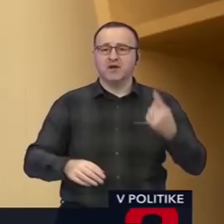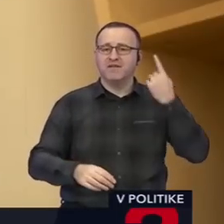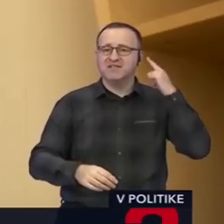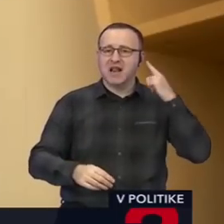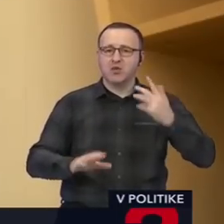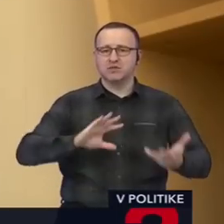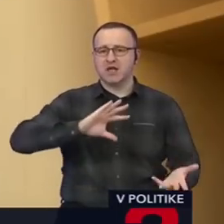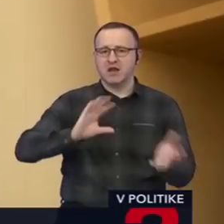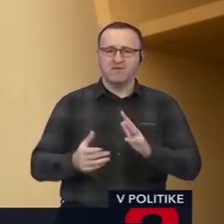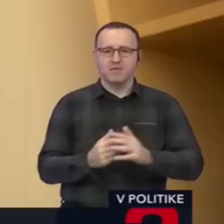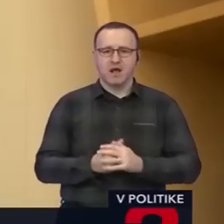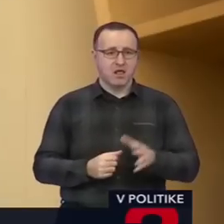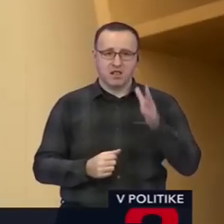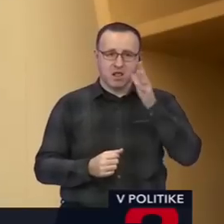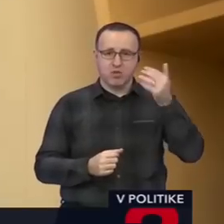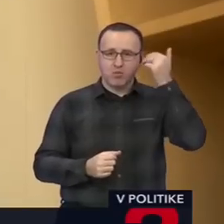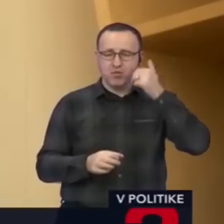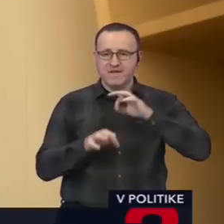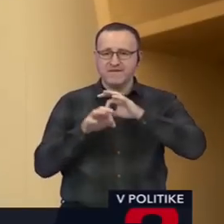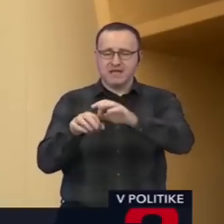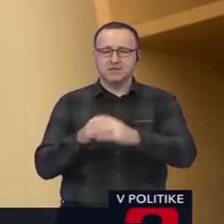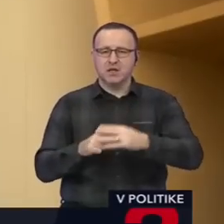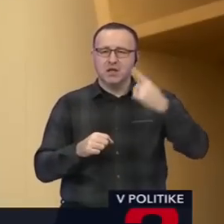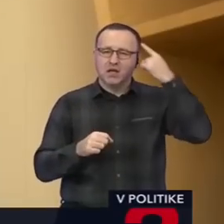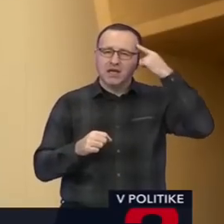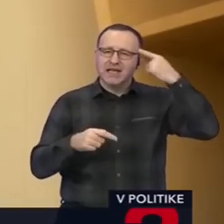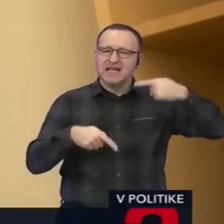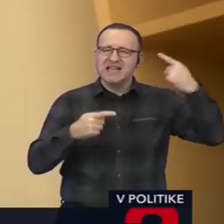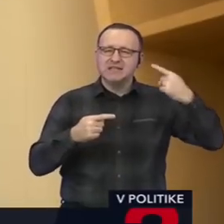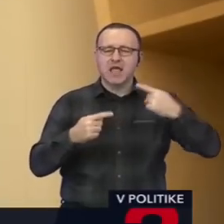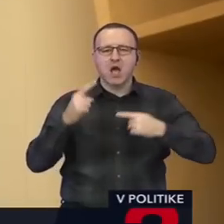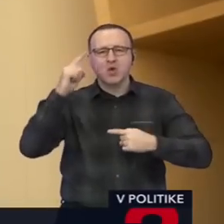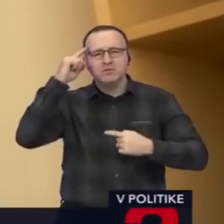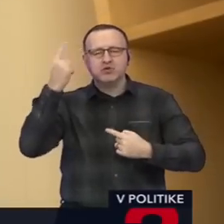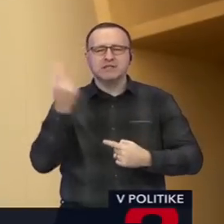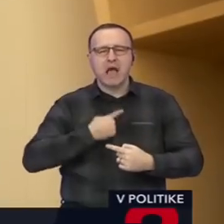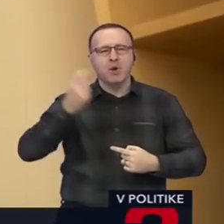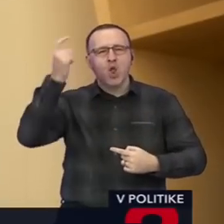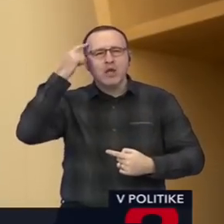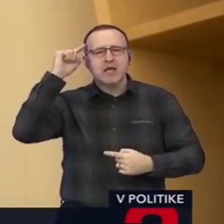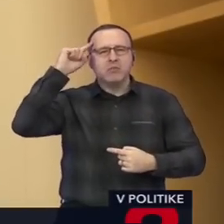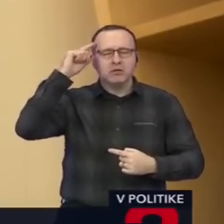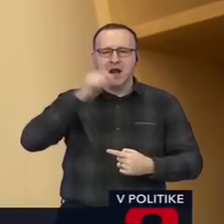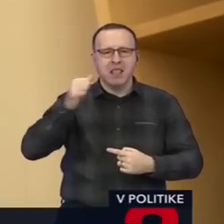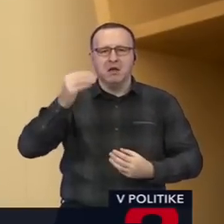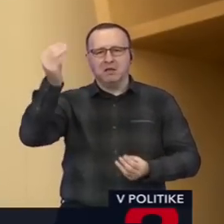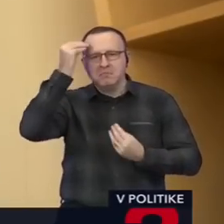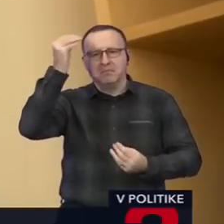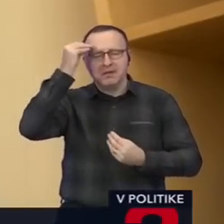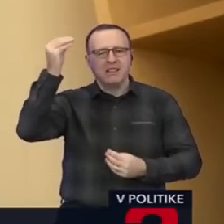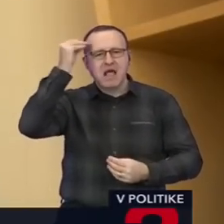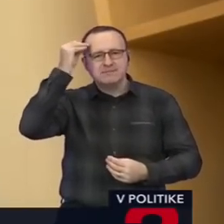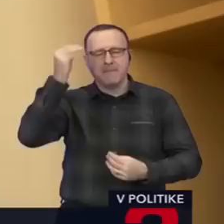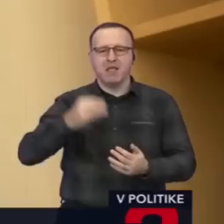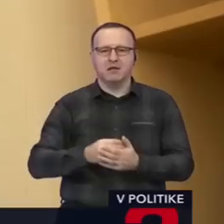reforma. Pokiaľ nebudeme ľudí viesť ku kritickému zmýšľaniu, nielen memorovaniu, ale takže so zdravou skepsou posudzovať, čo